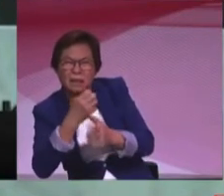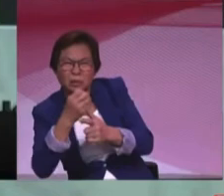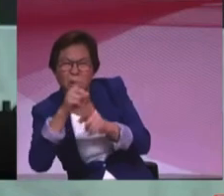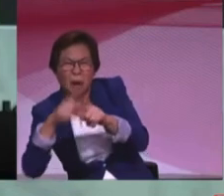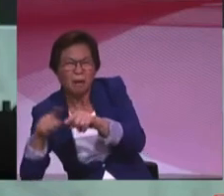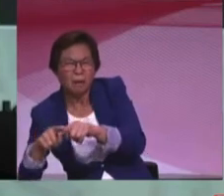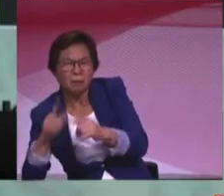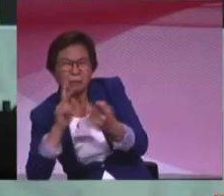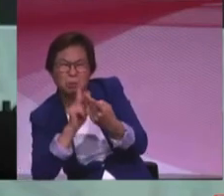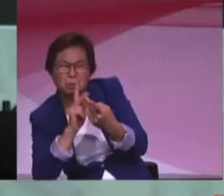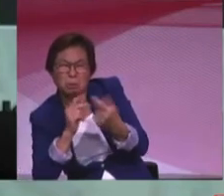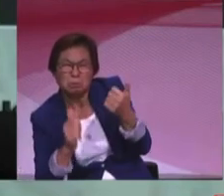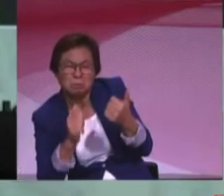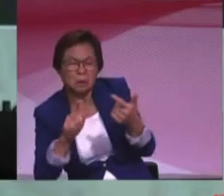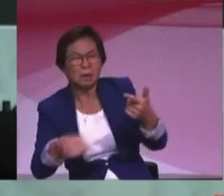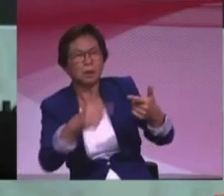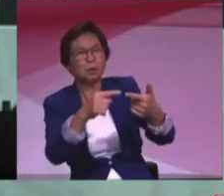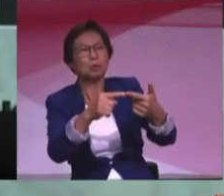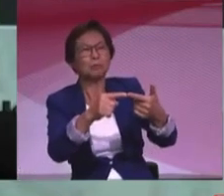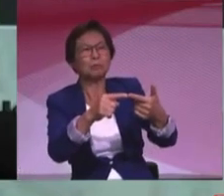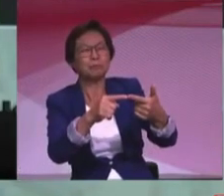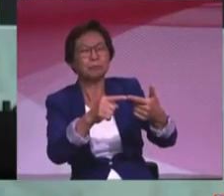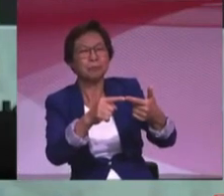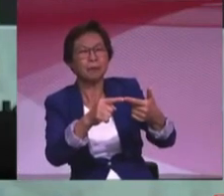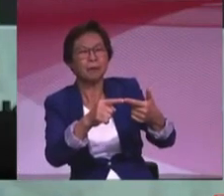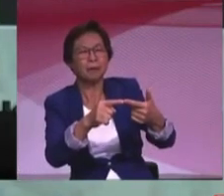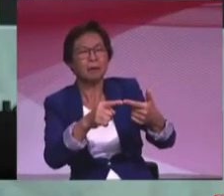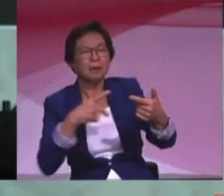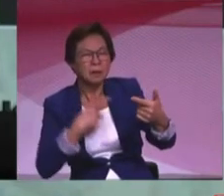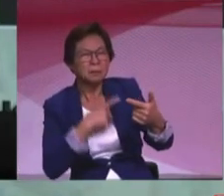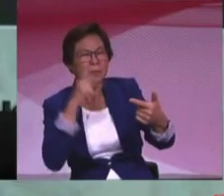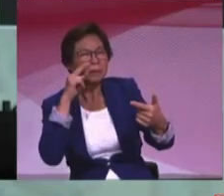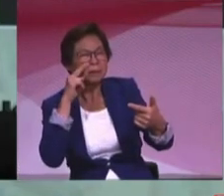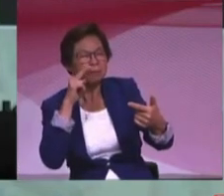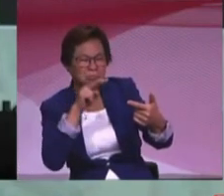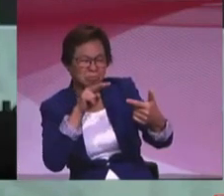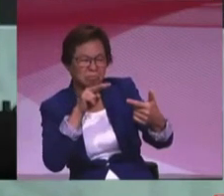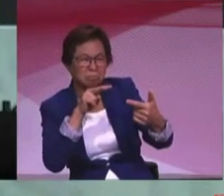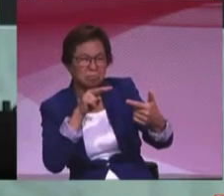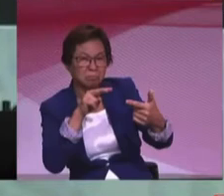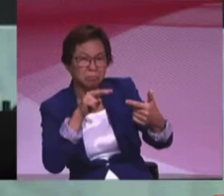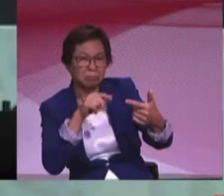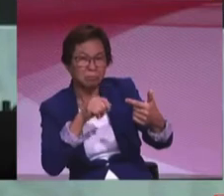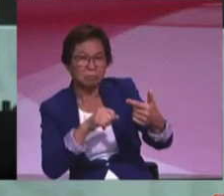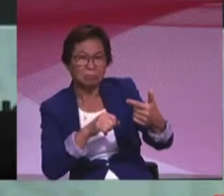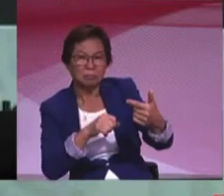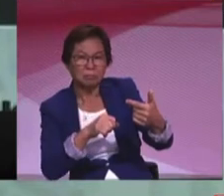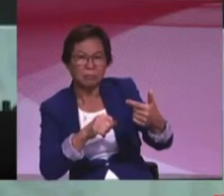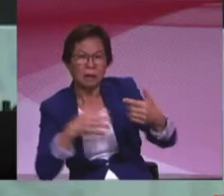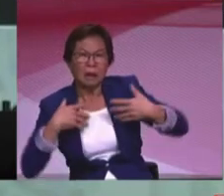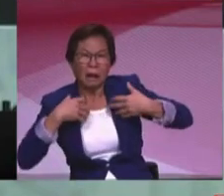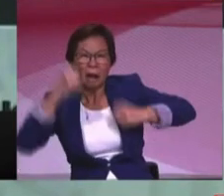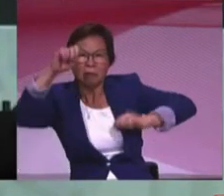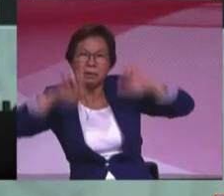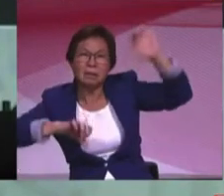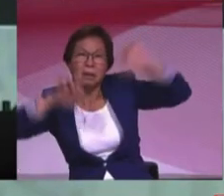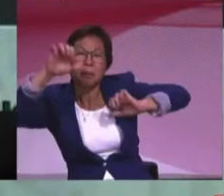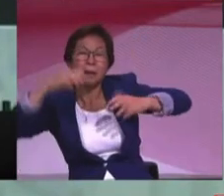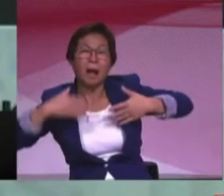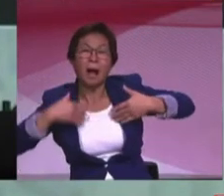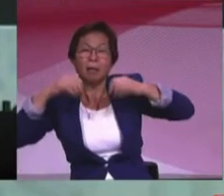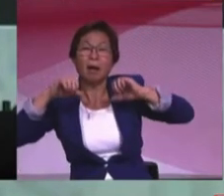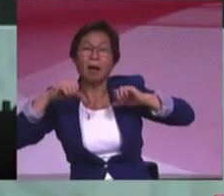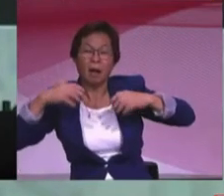sebagainya. Yang kedua, iaitu kita kena lihat juga kepada health assessment tool